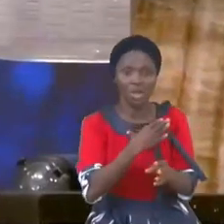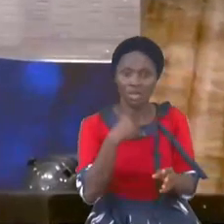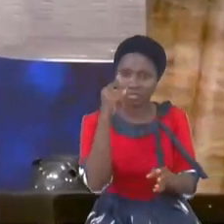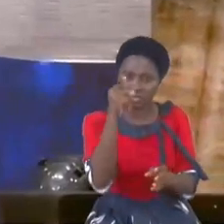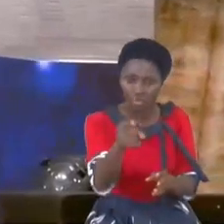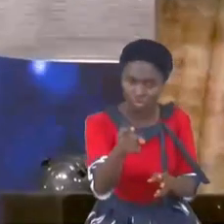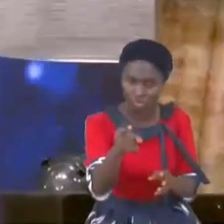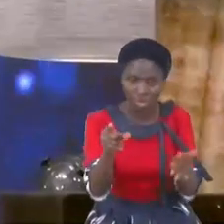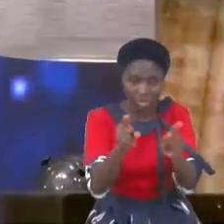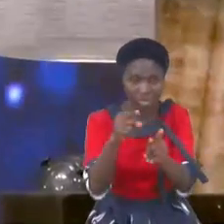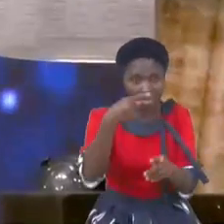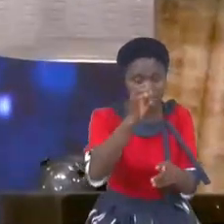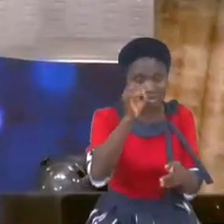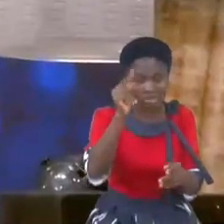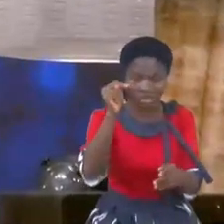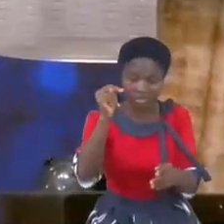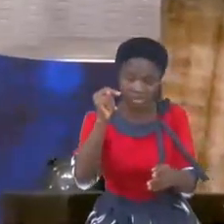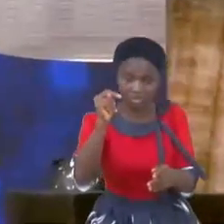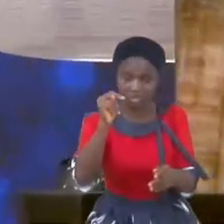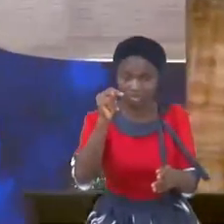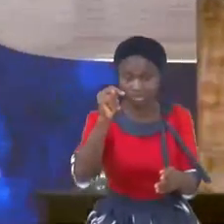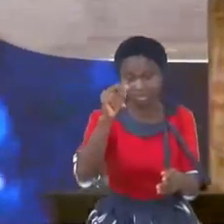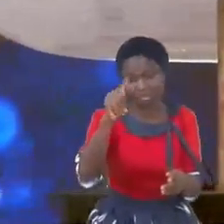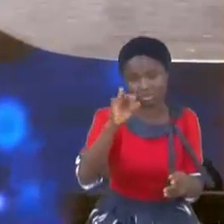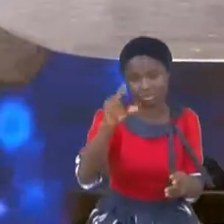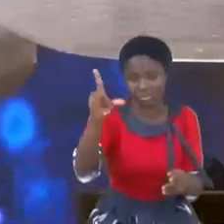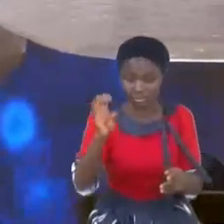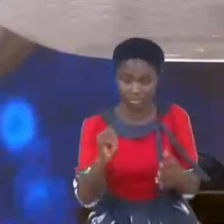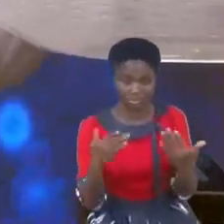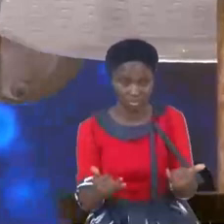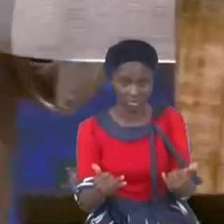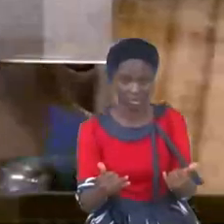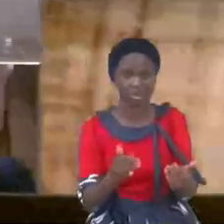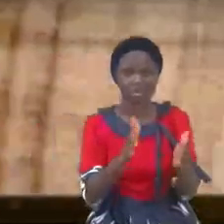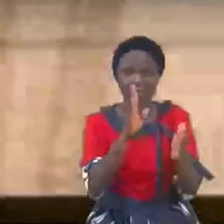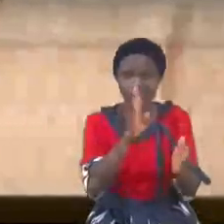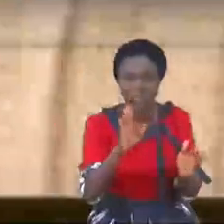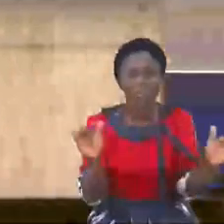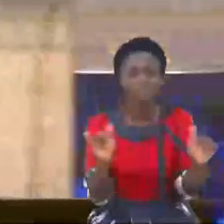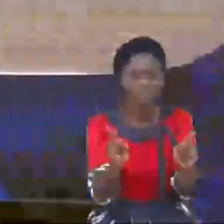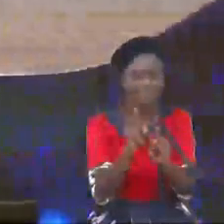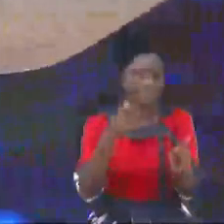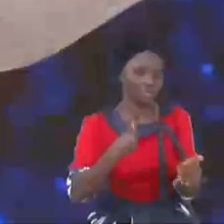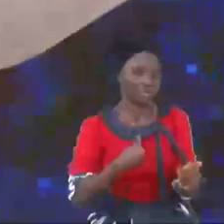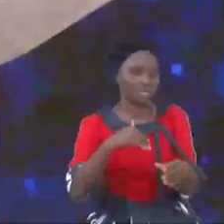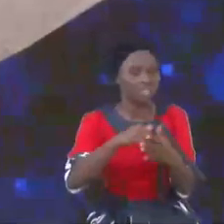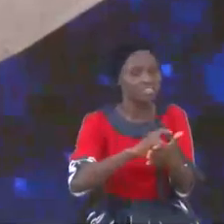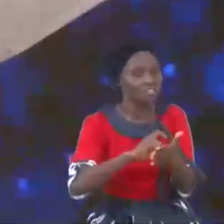maintenant, afin de vous amener l'évangile. Soyez comme moi. Verset 15.